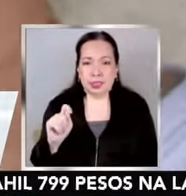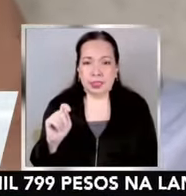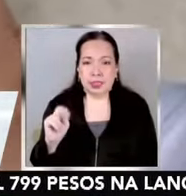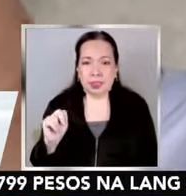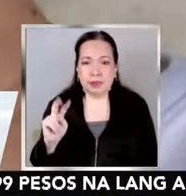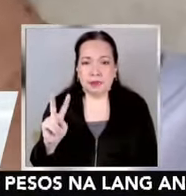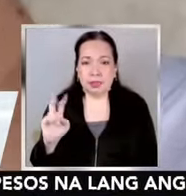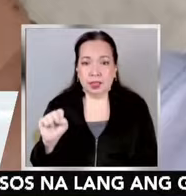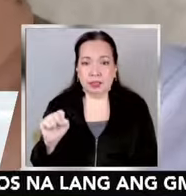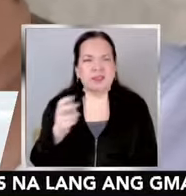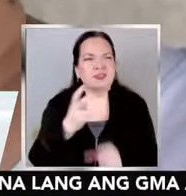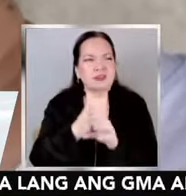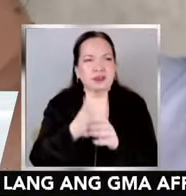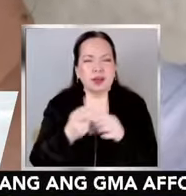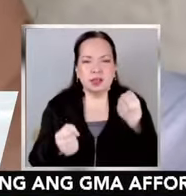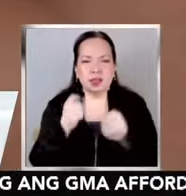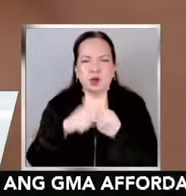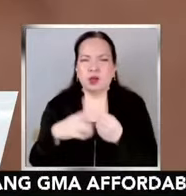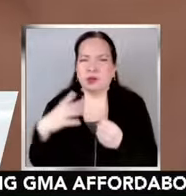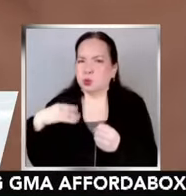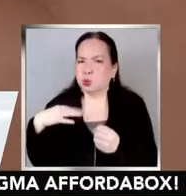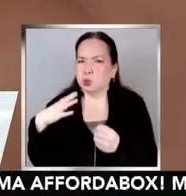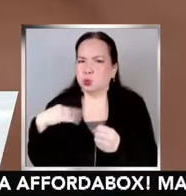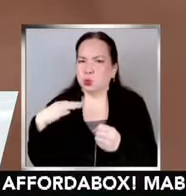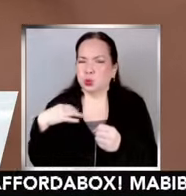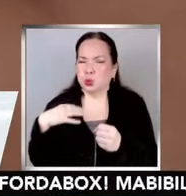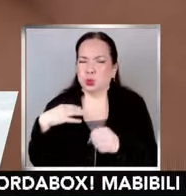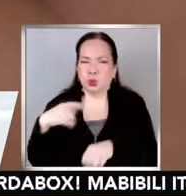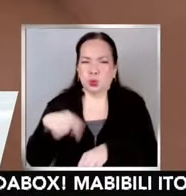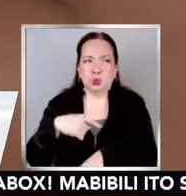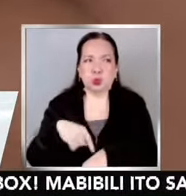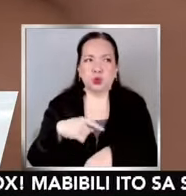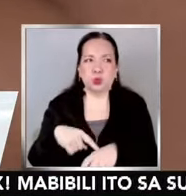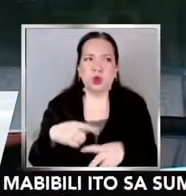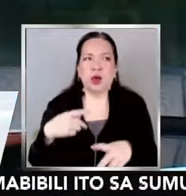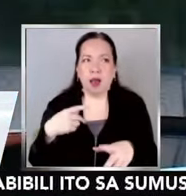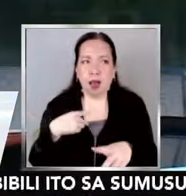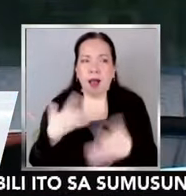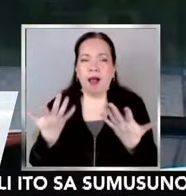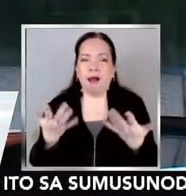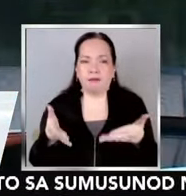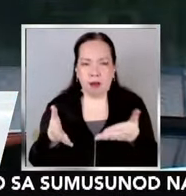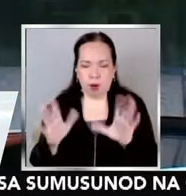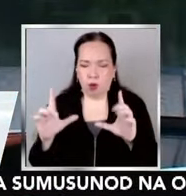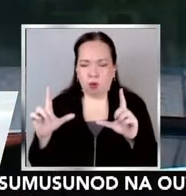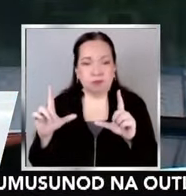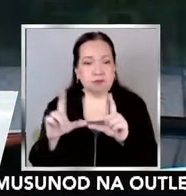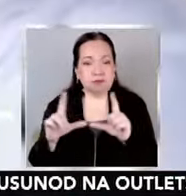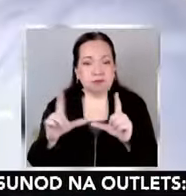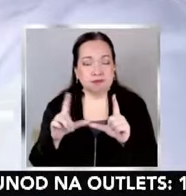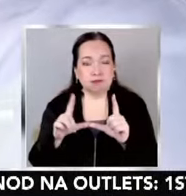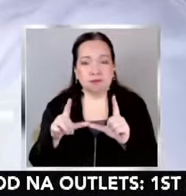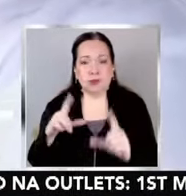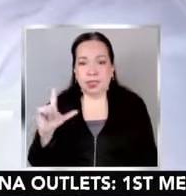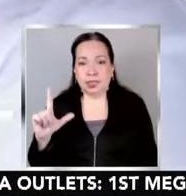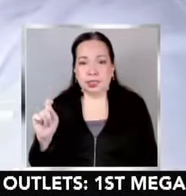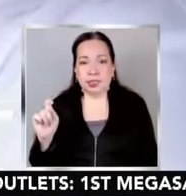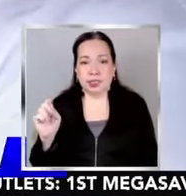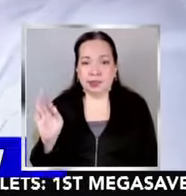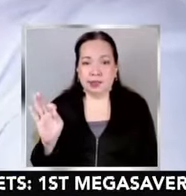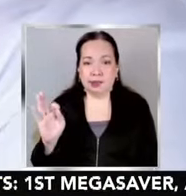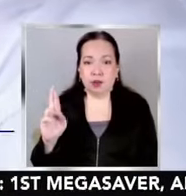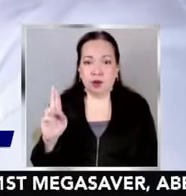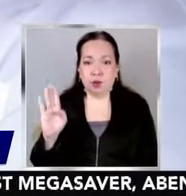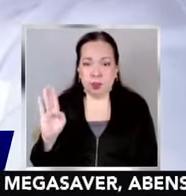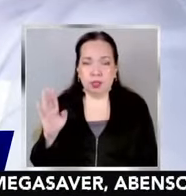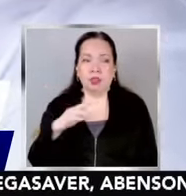siya inabot ng siyam-siyam bago nakakuha ng Provisionary Authority Permit sa LTFRB. Pupunta ka sa guard, bigyan ka ng